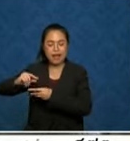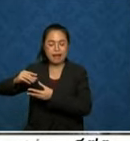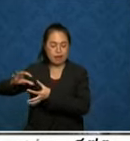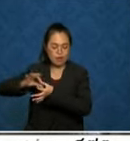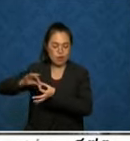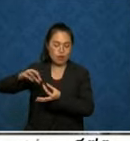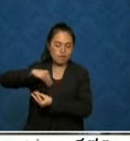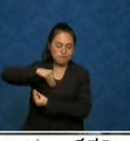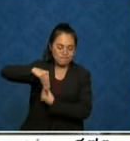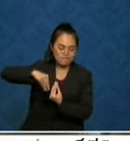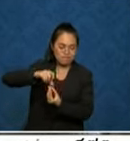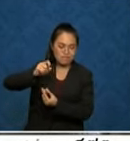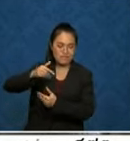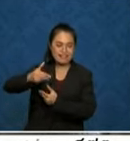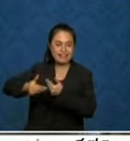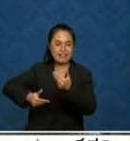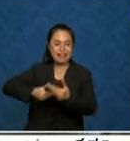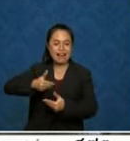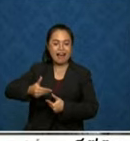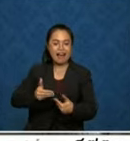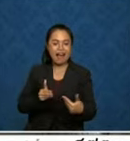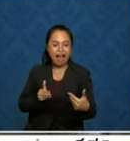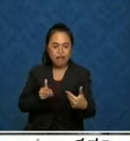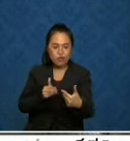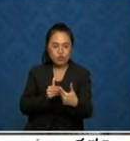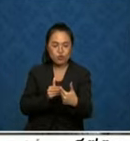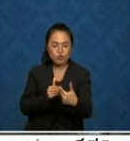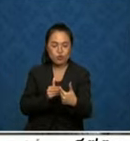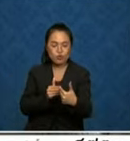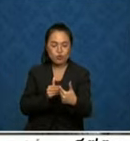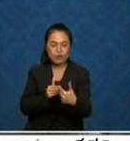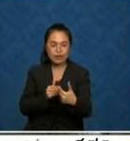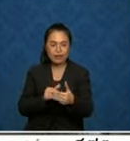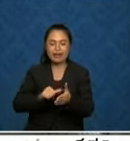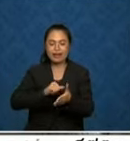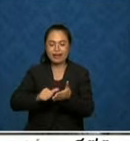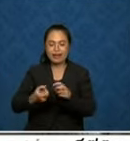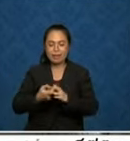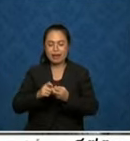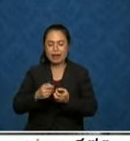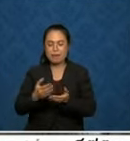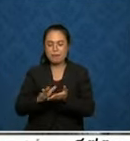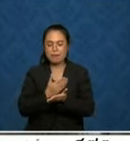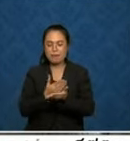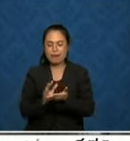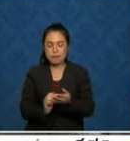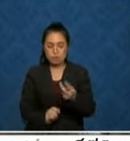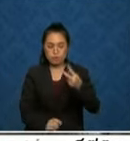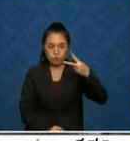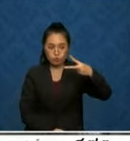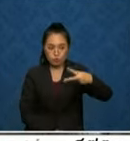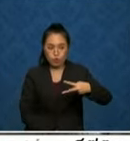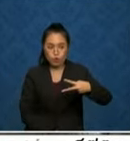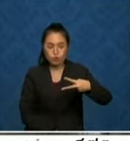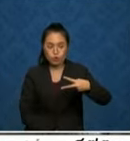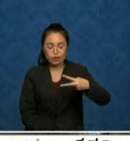รงการจะแก้ปัญหาการช่อโกงต้องแบ่งออกเป็น2ส่วนครับการช่อโกงซึ่งเกี่ยวกับธุรกิจ